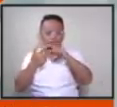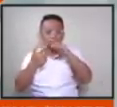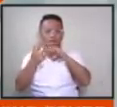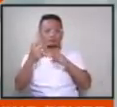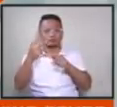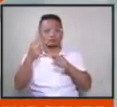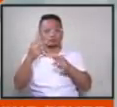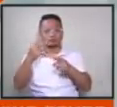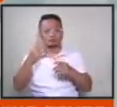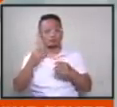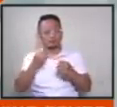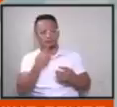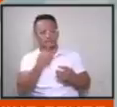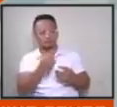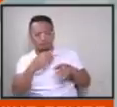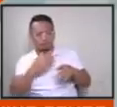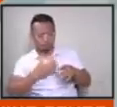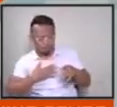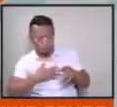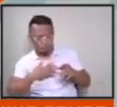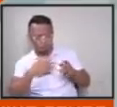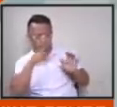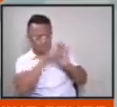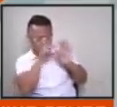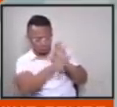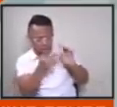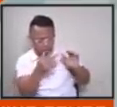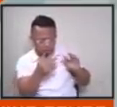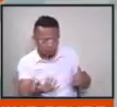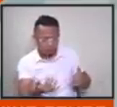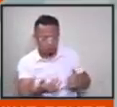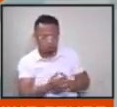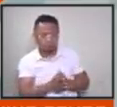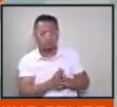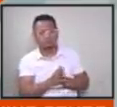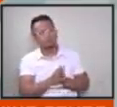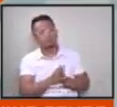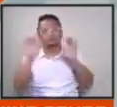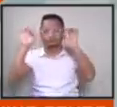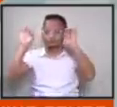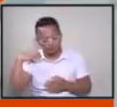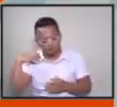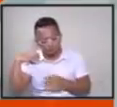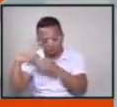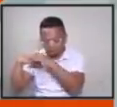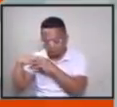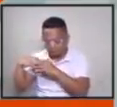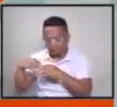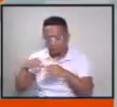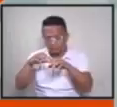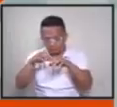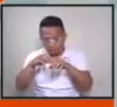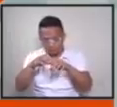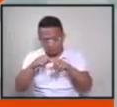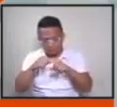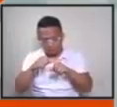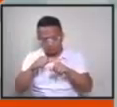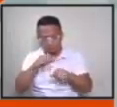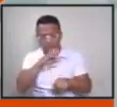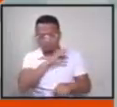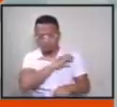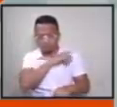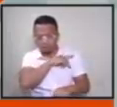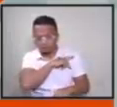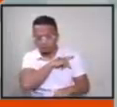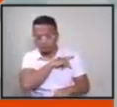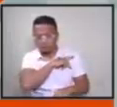injury. Pinagbantaan rin po kami. Gusto niyo, batayin ko na kayo dito, sabi po niya. Nako, delikado ka pala, Chairman. Padidisarmahan ka namin sa provincial